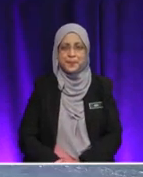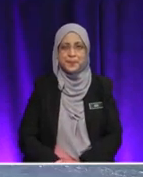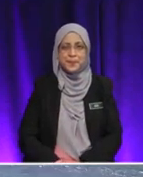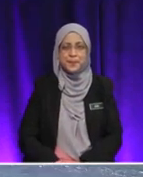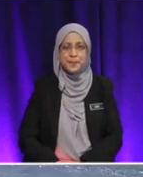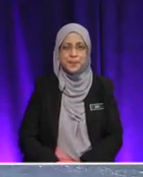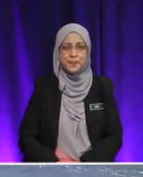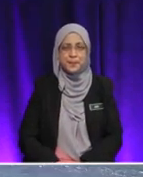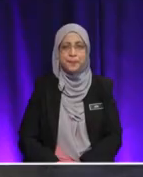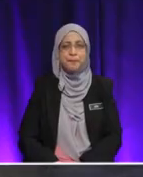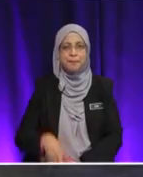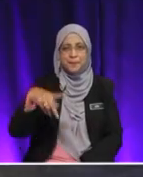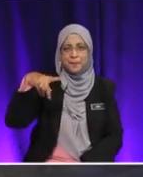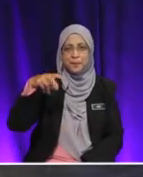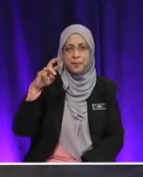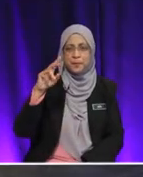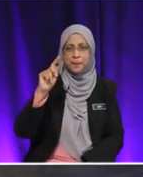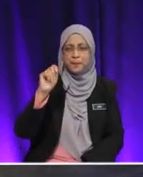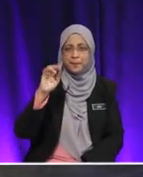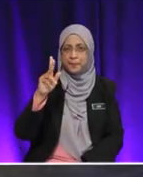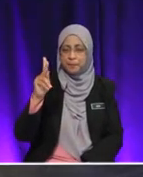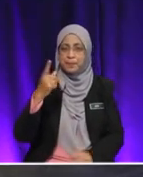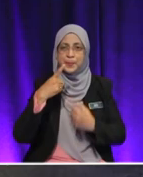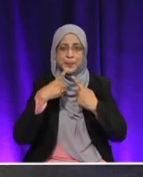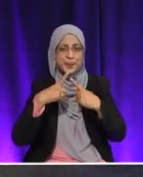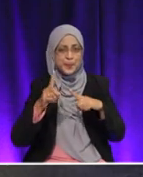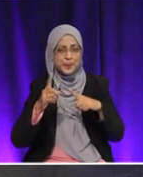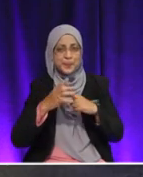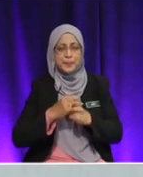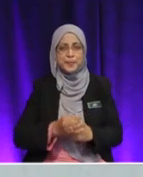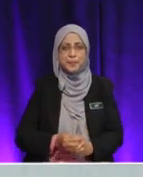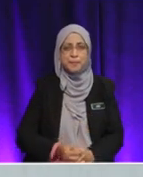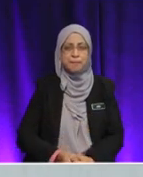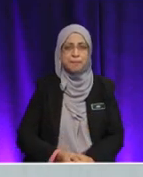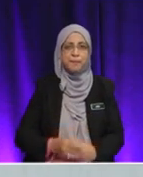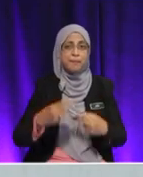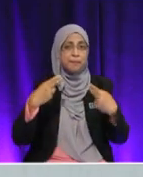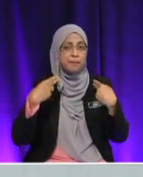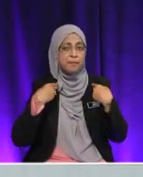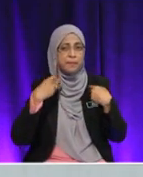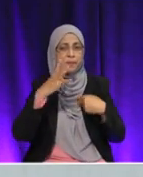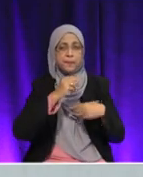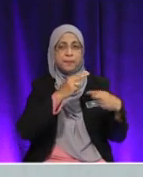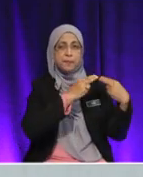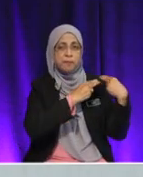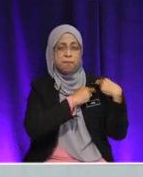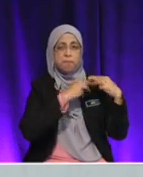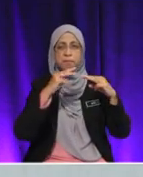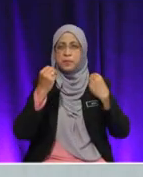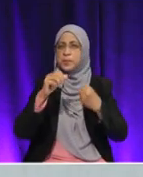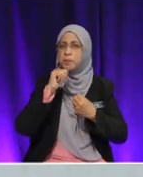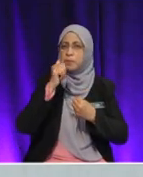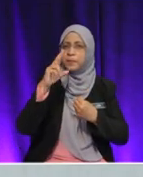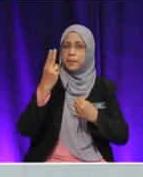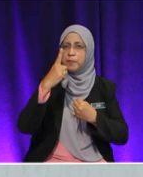ini preetika silahkan preetika bertanggung jawab masyarakat bukan hanya